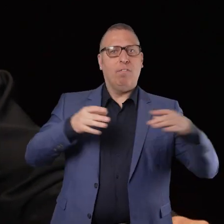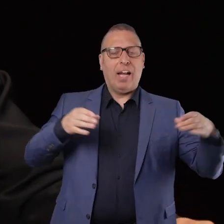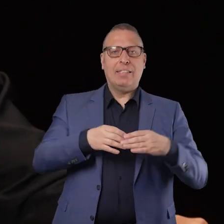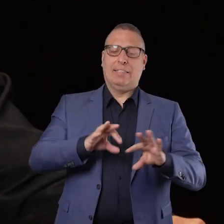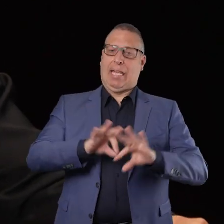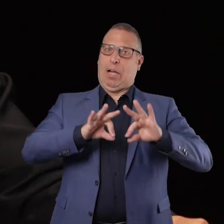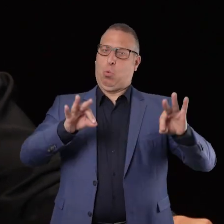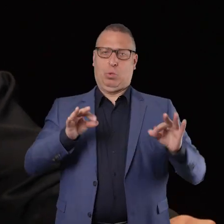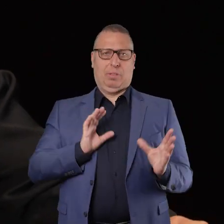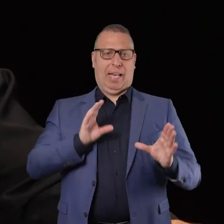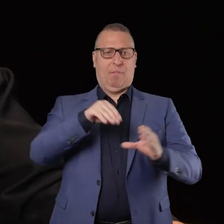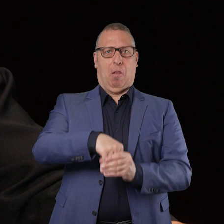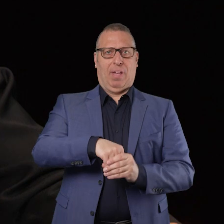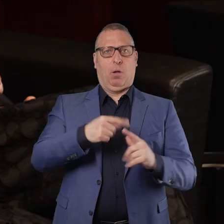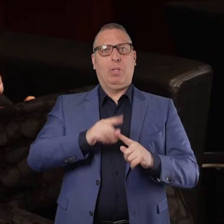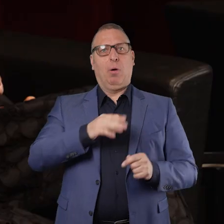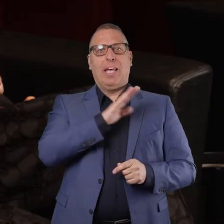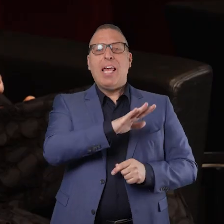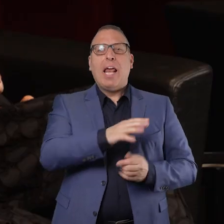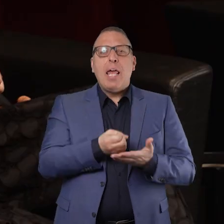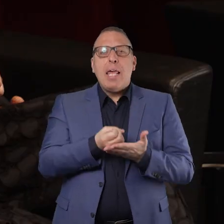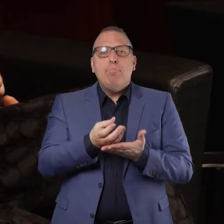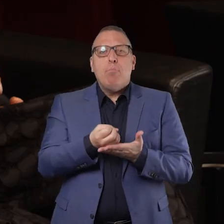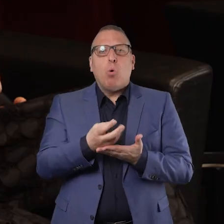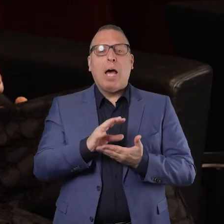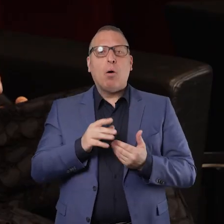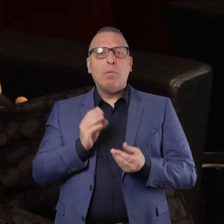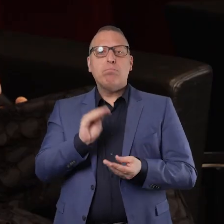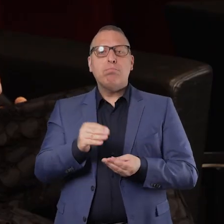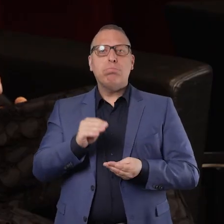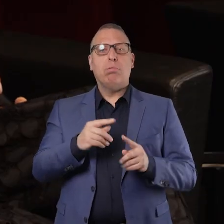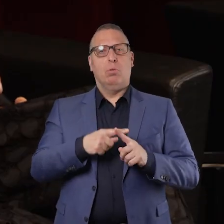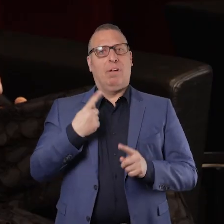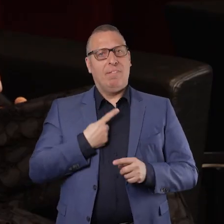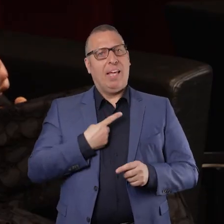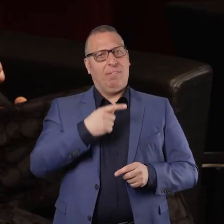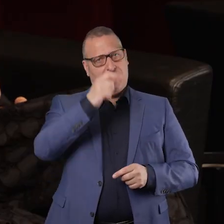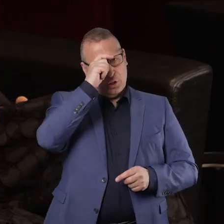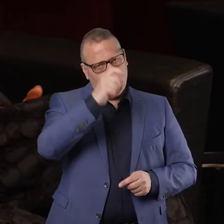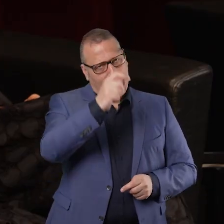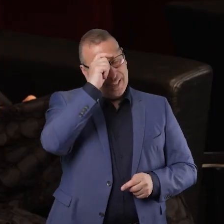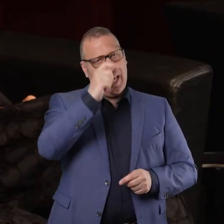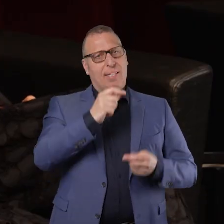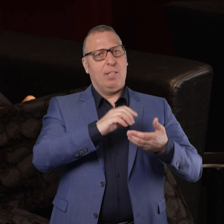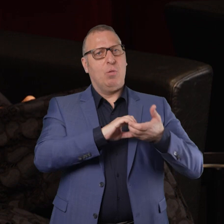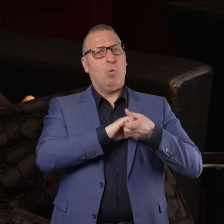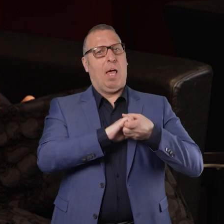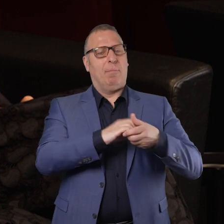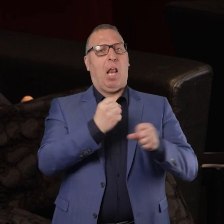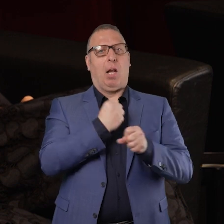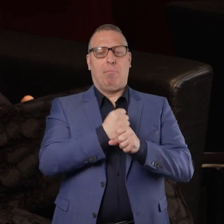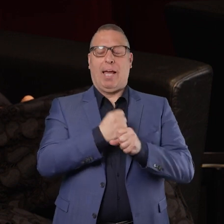Direktorenkonferenzen, sehr gut involviert und bringen auch ihre Inputs ein. Und wir schätzen diese Zusammenarbeit